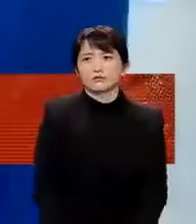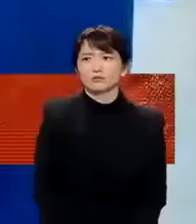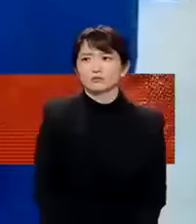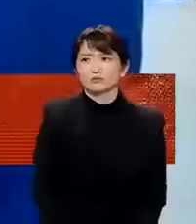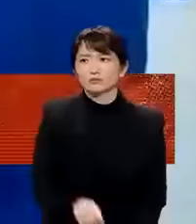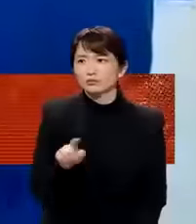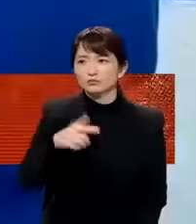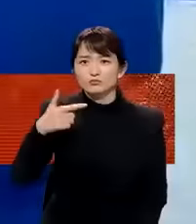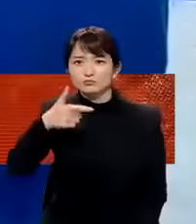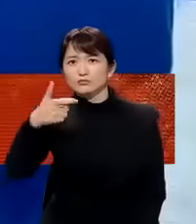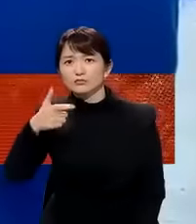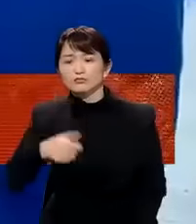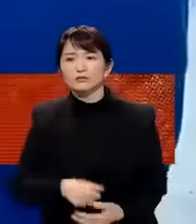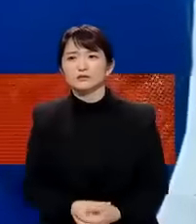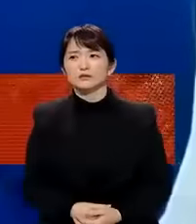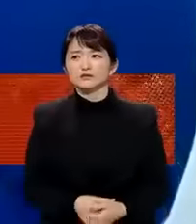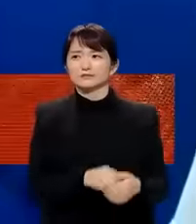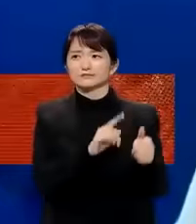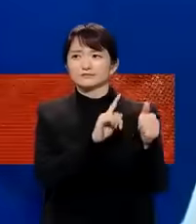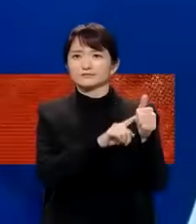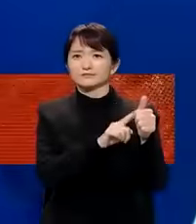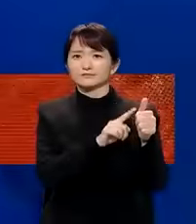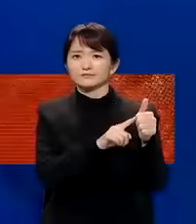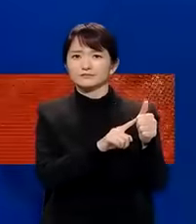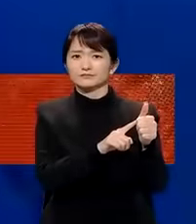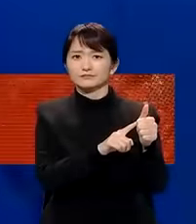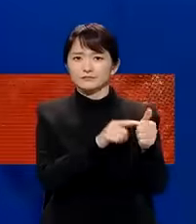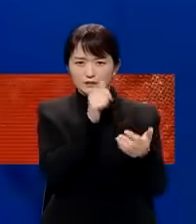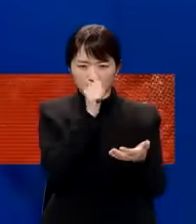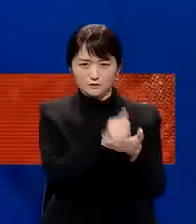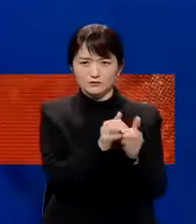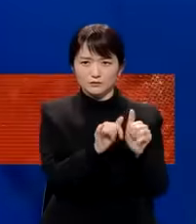어디서 날아온 거예요 이거이 바로이 남성이